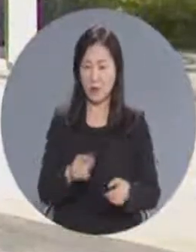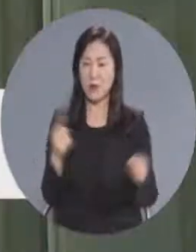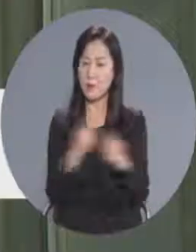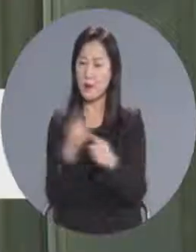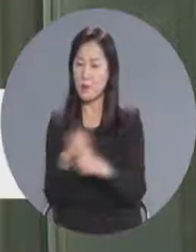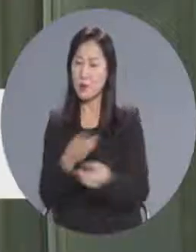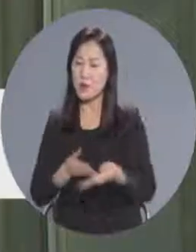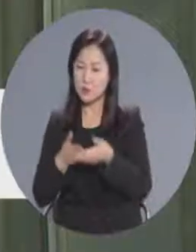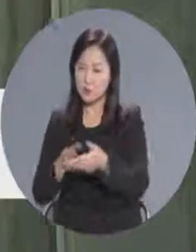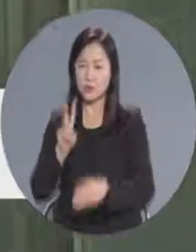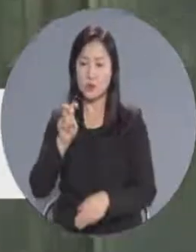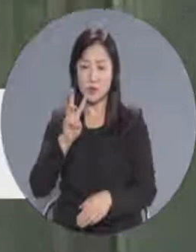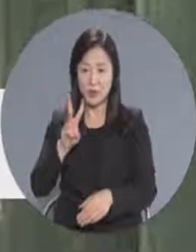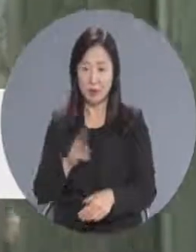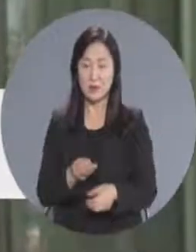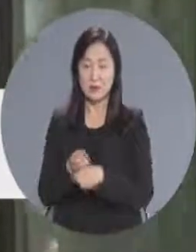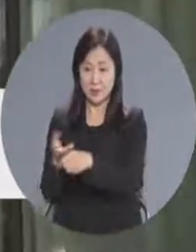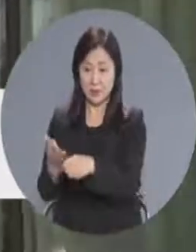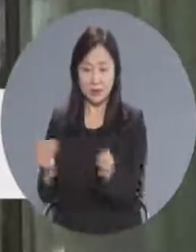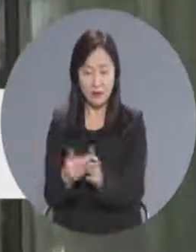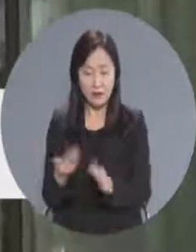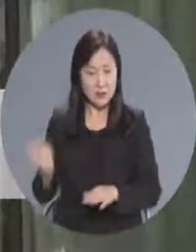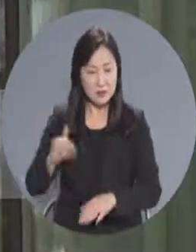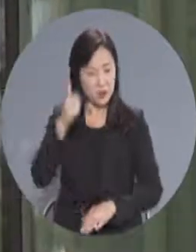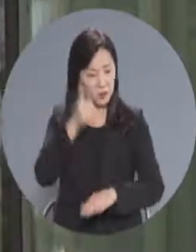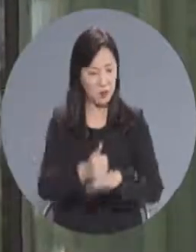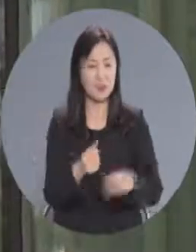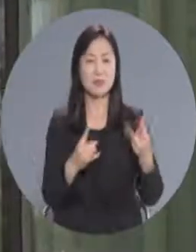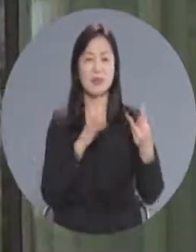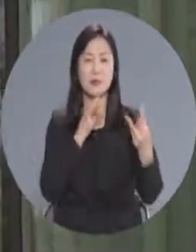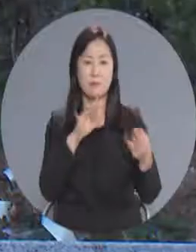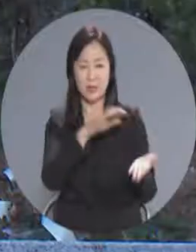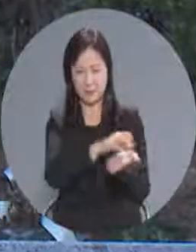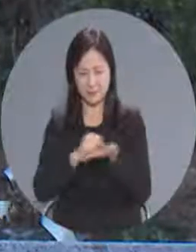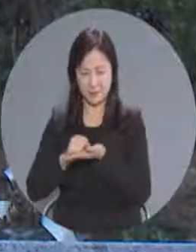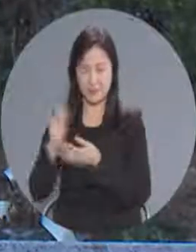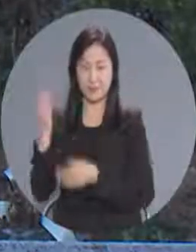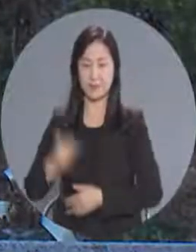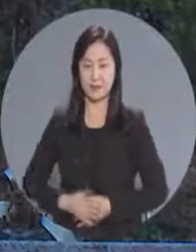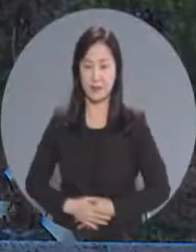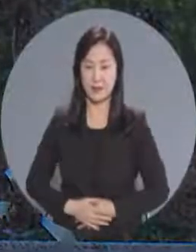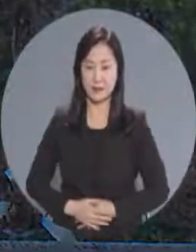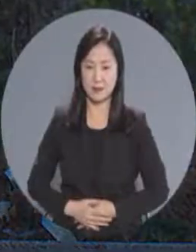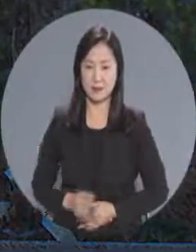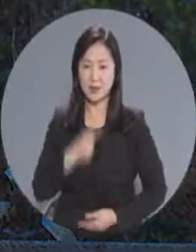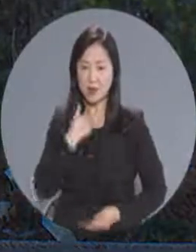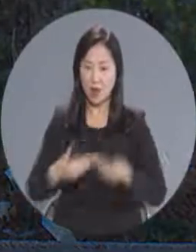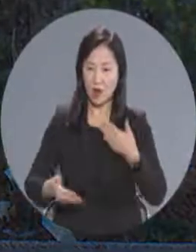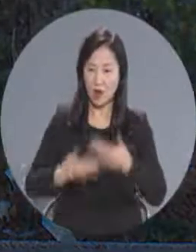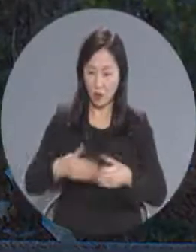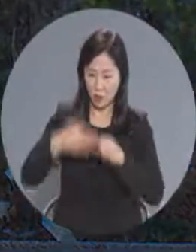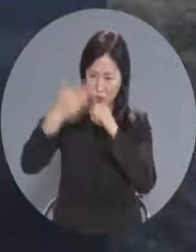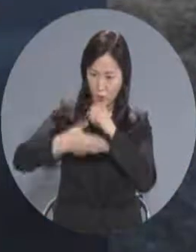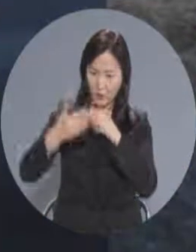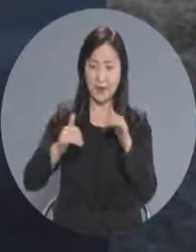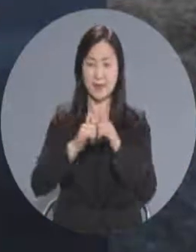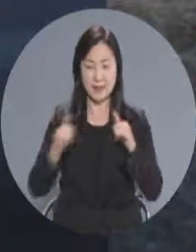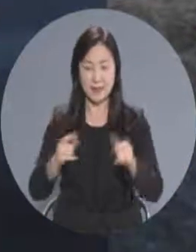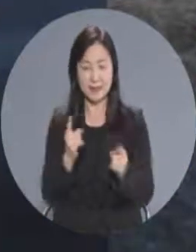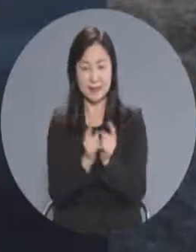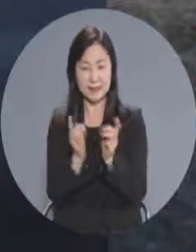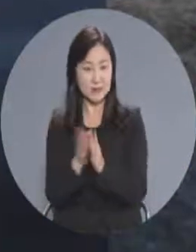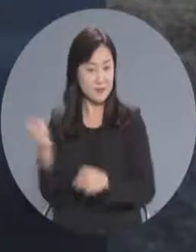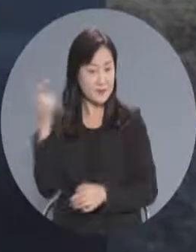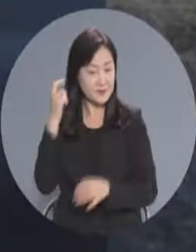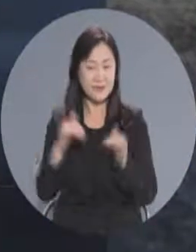행안부에 전달했지만 결국 4건만 최종 수용됐습니다. 사건을 경험하거나 목격한 사람 혹은 직접